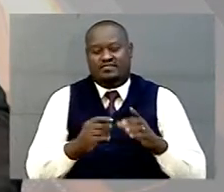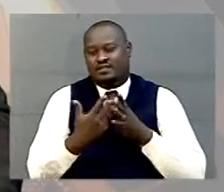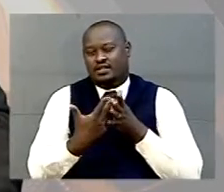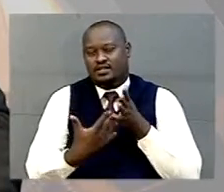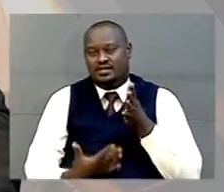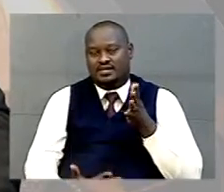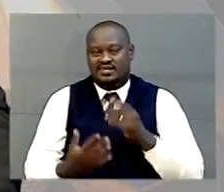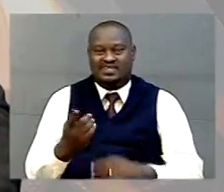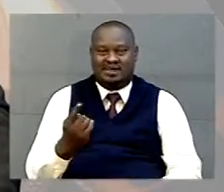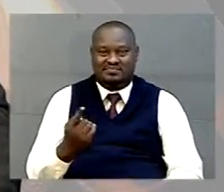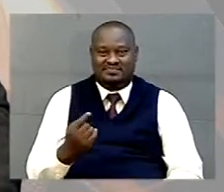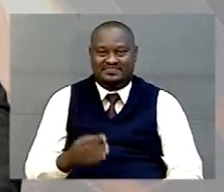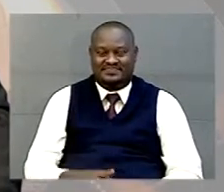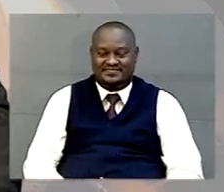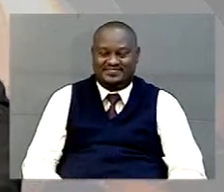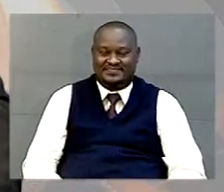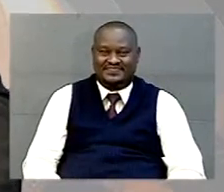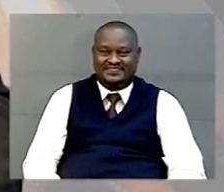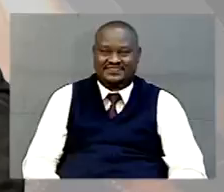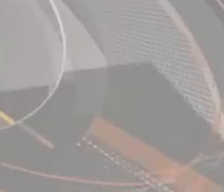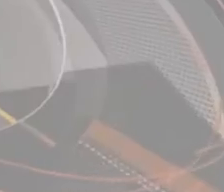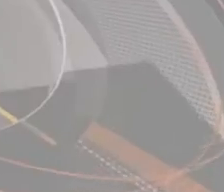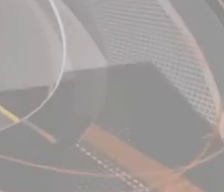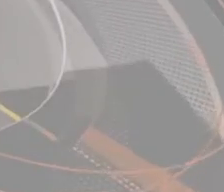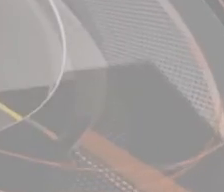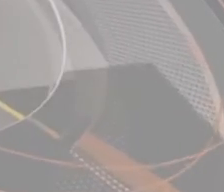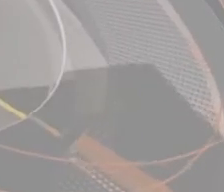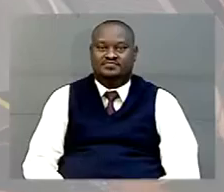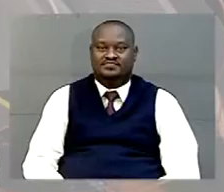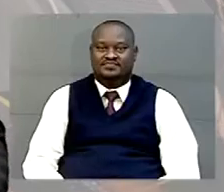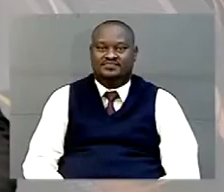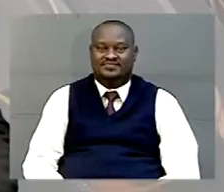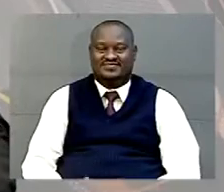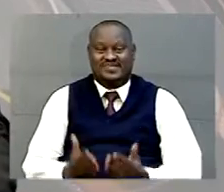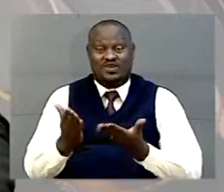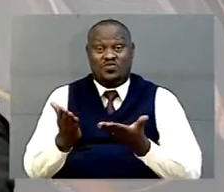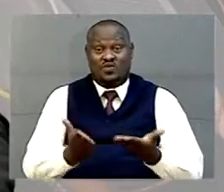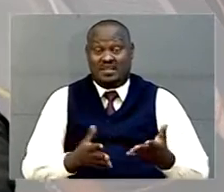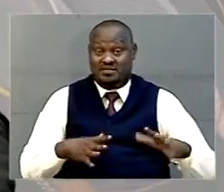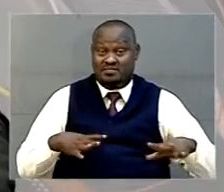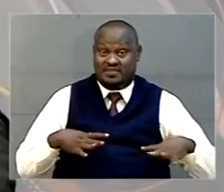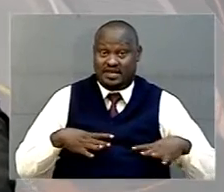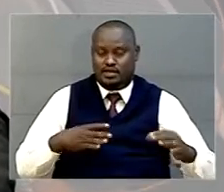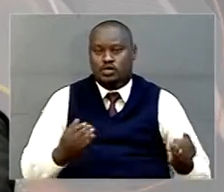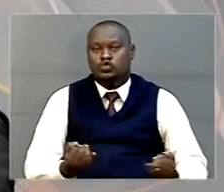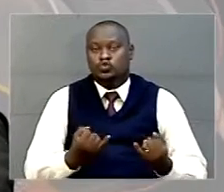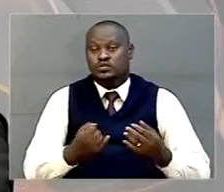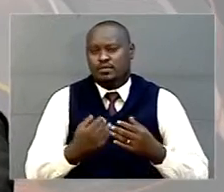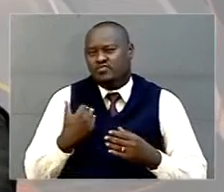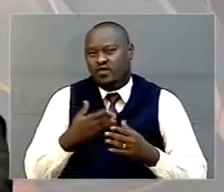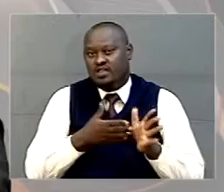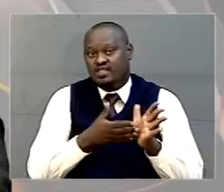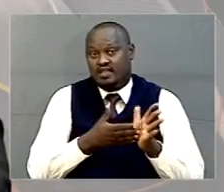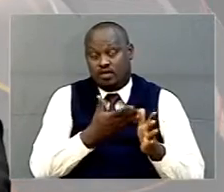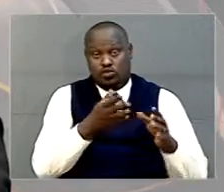tukumone chitundu echo kubiri, tovao wao. Checho mnyuanyi kulikile yoda la kakati katukutuse ke gulire, eva deli kuatagana